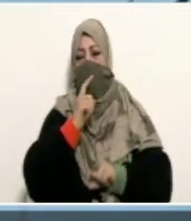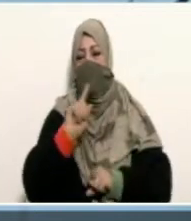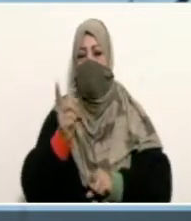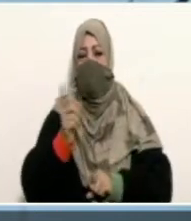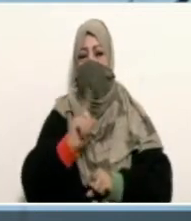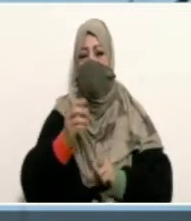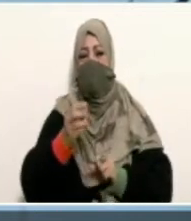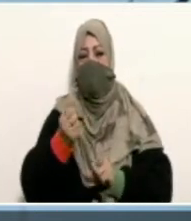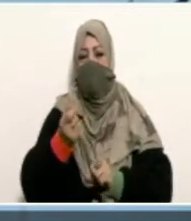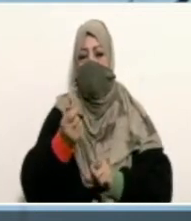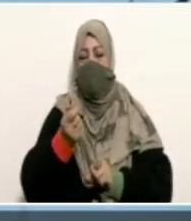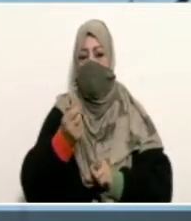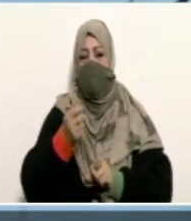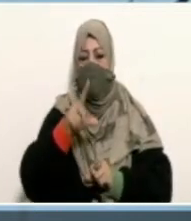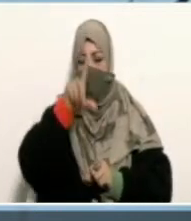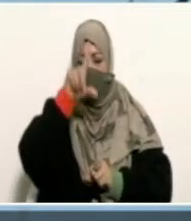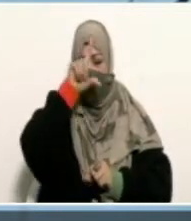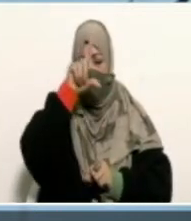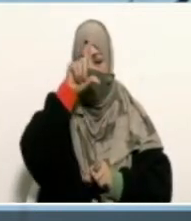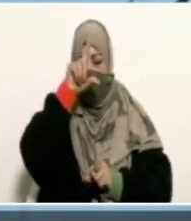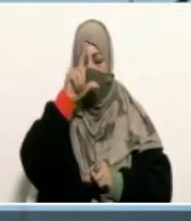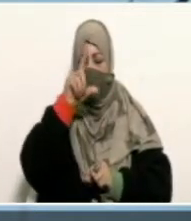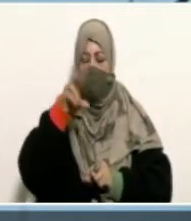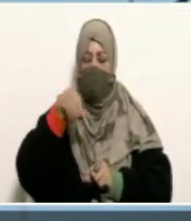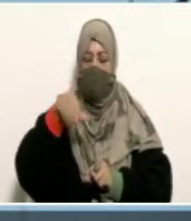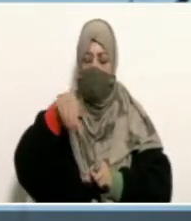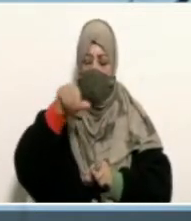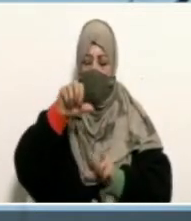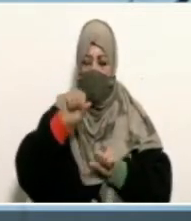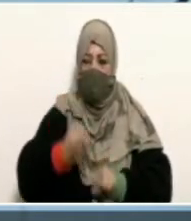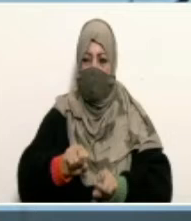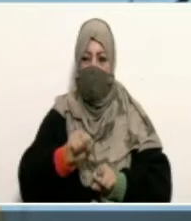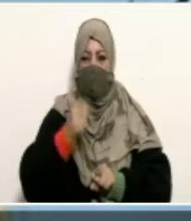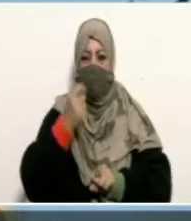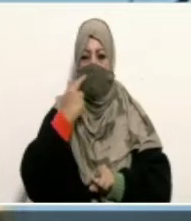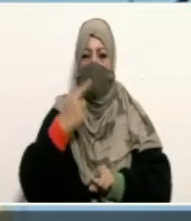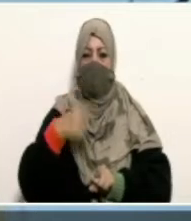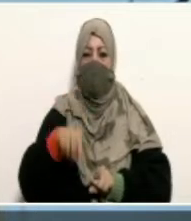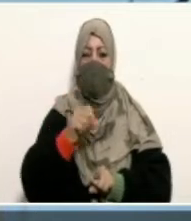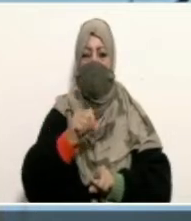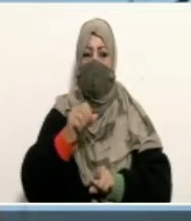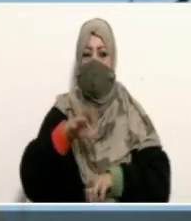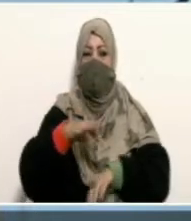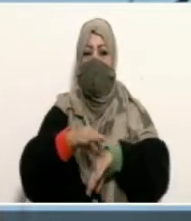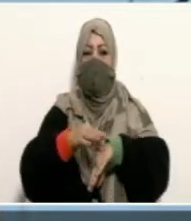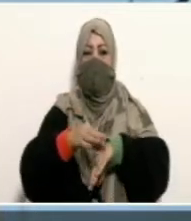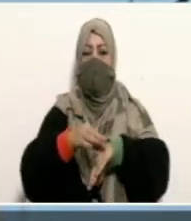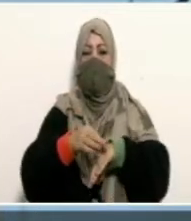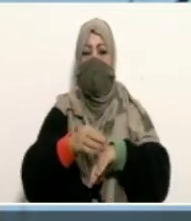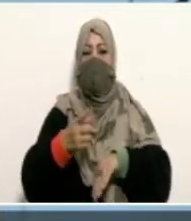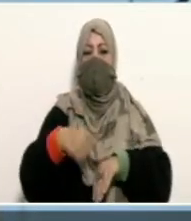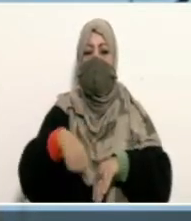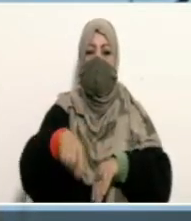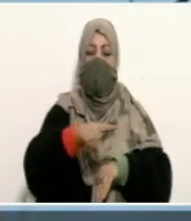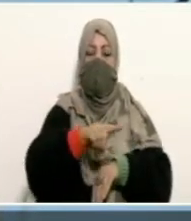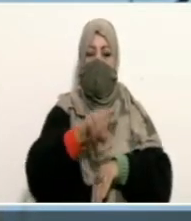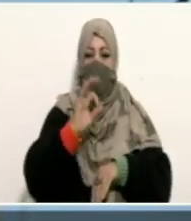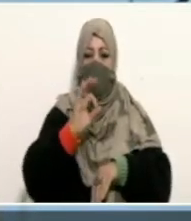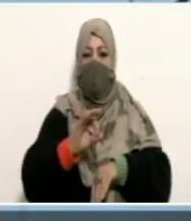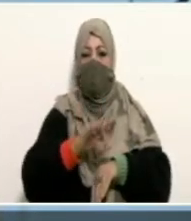مثلا قطعة أرض، بعض الناس يريد مثلا أن تكون هذه الأرض سكنا له وموطنا